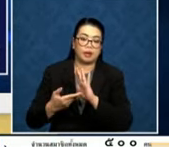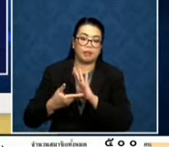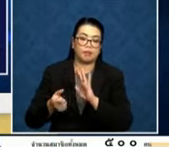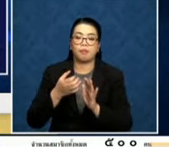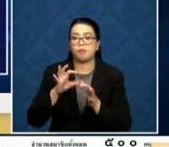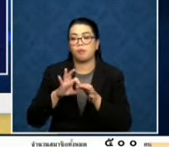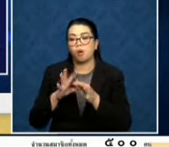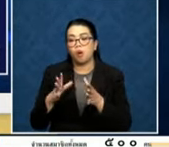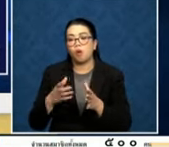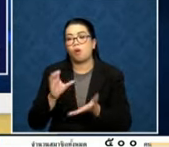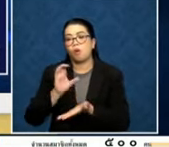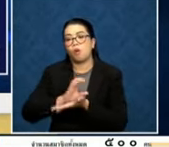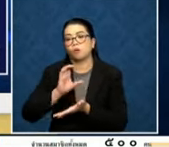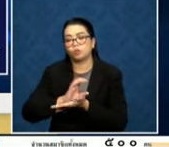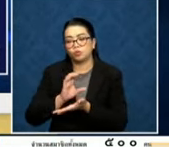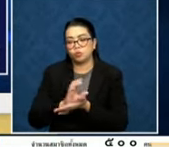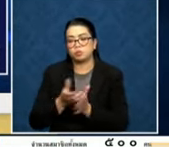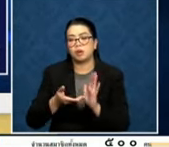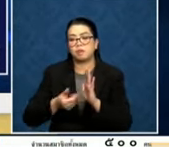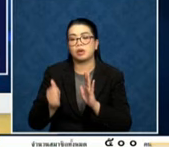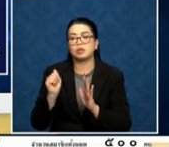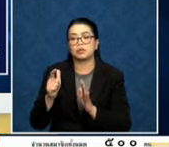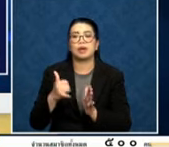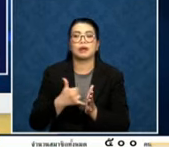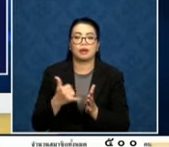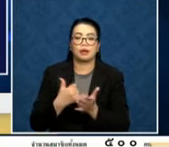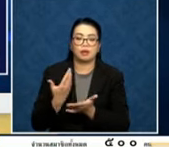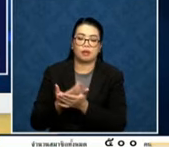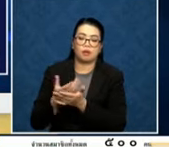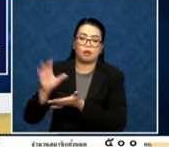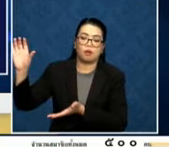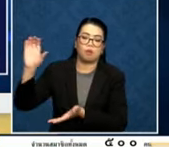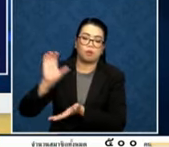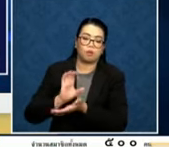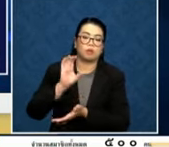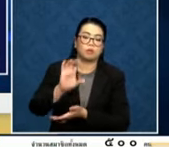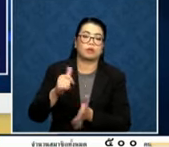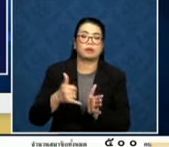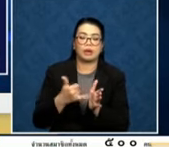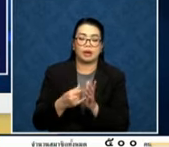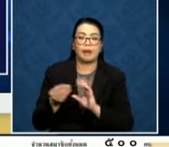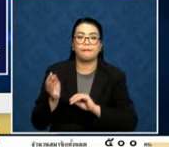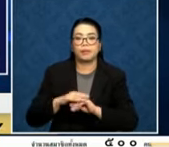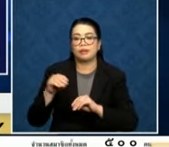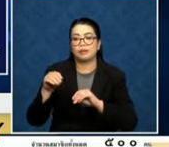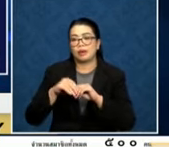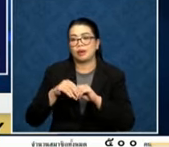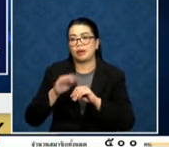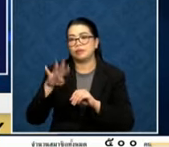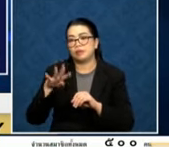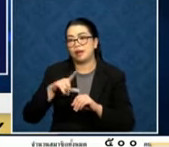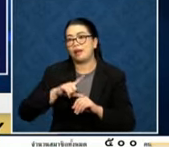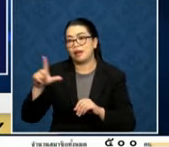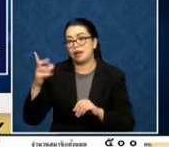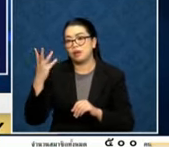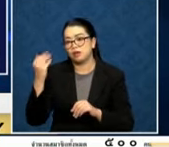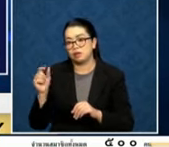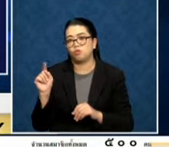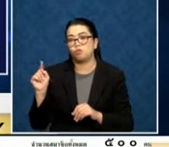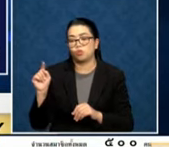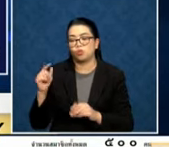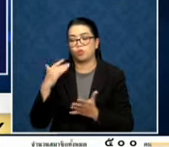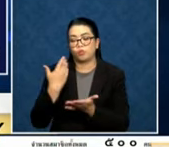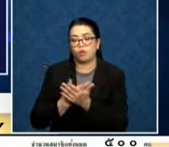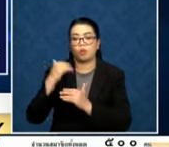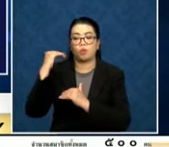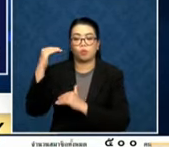กองทุนอย่างกองทุนอนุรักษ์พลังงานครับให้สามารถนำเงินกองทุนมาใช้ได้เราจะได้เงินตรงนี้เพิ่มอีกเกือบ 4,000ล้านบาทและสุดท้ายครับตั้ง